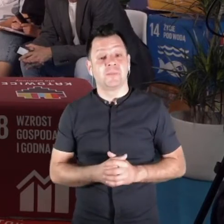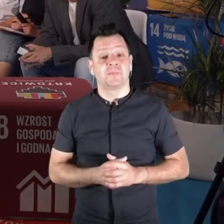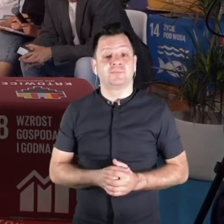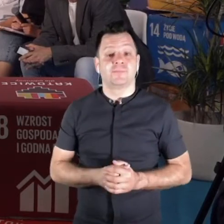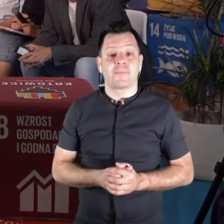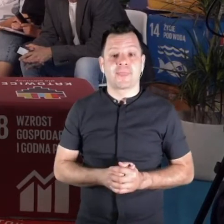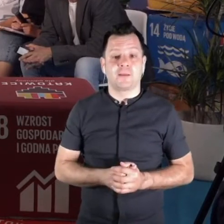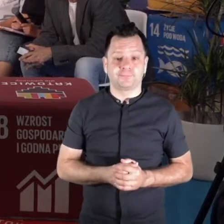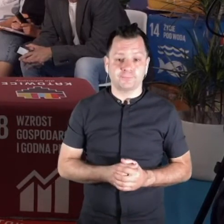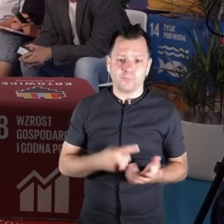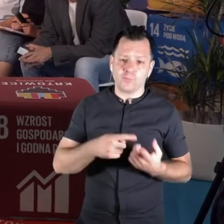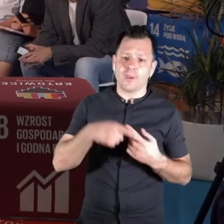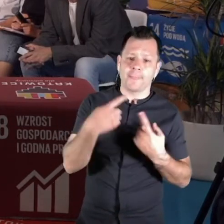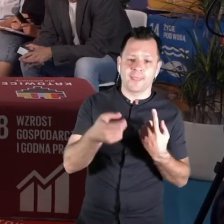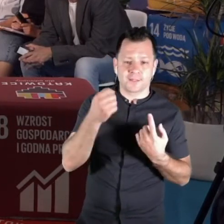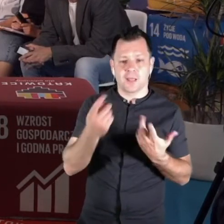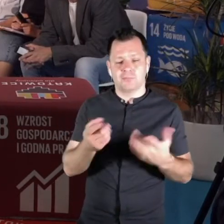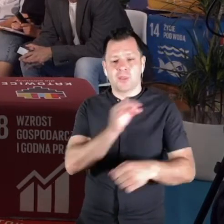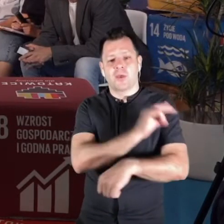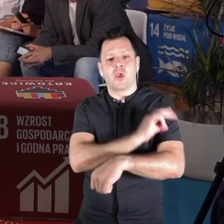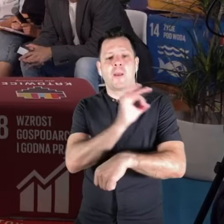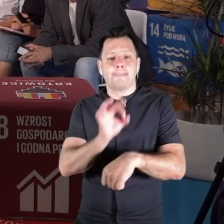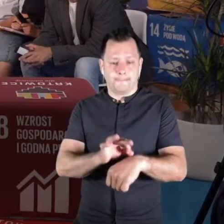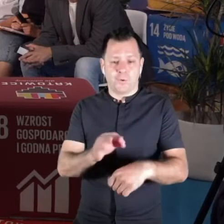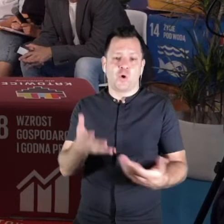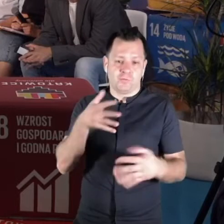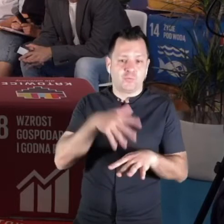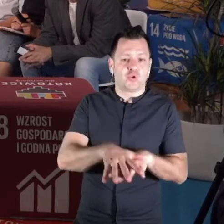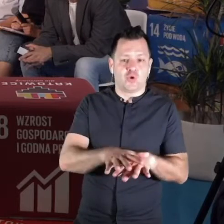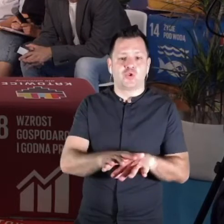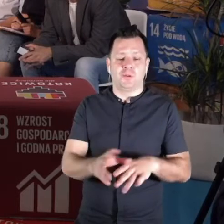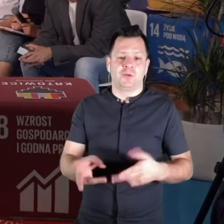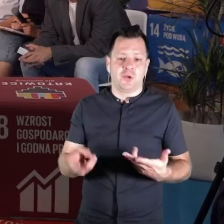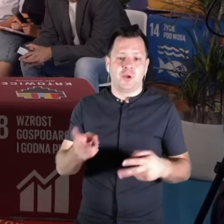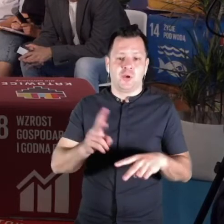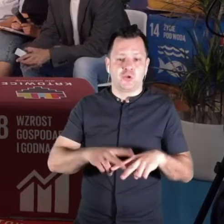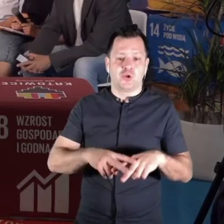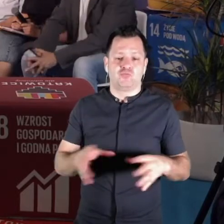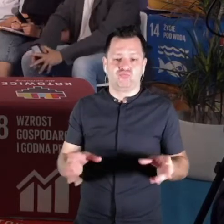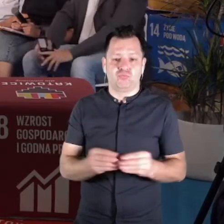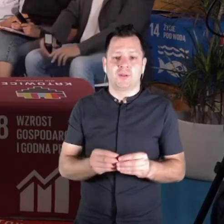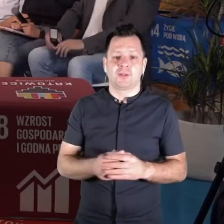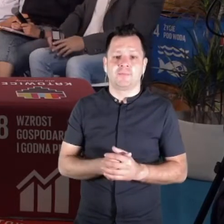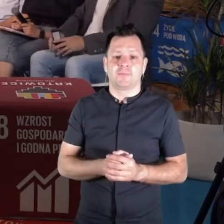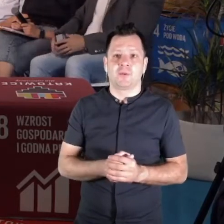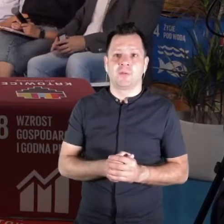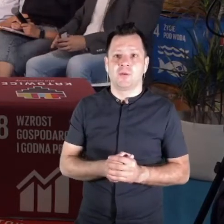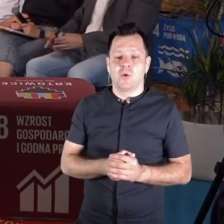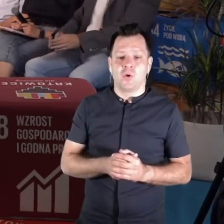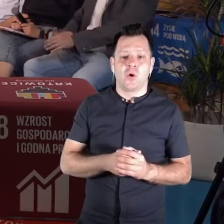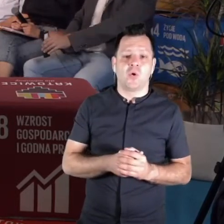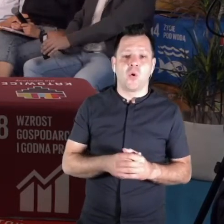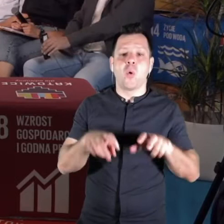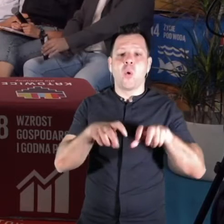Kolejnym takim projektem, który został wdrożony w naszej akceleracji, to jest ławka